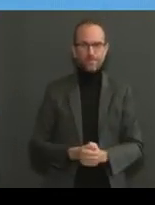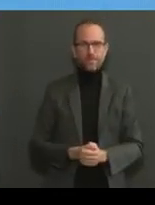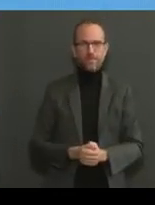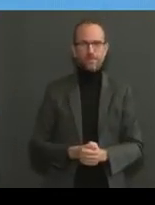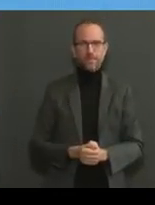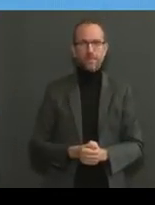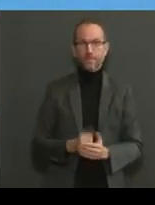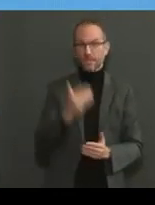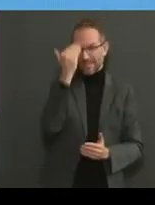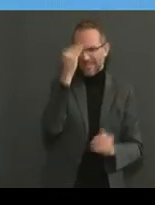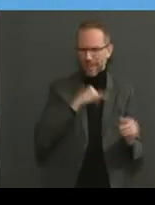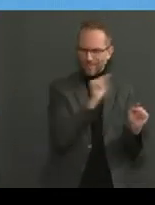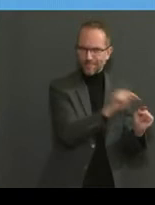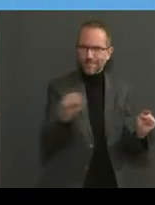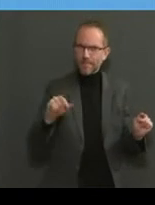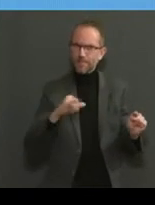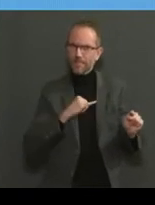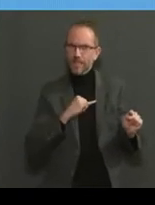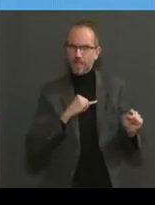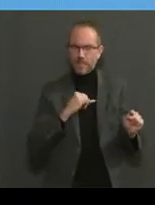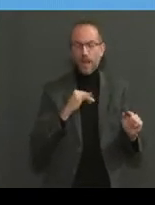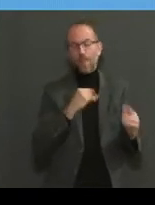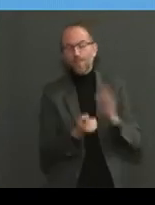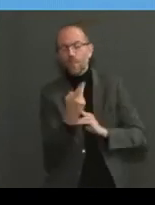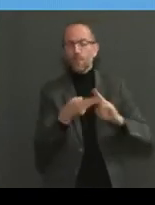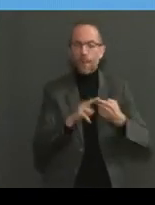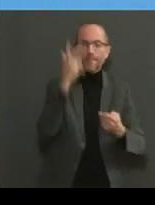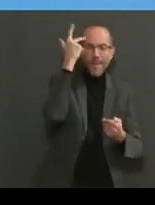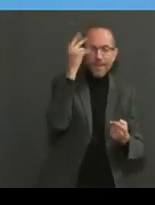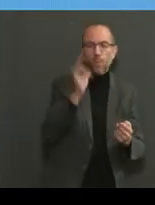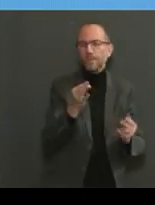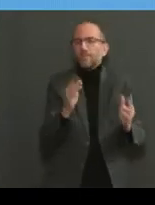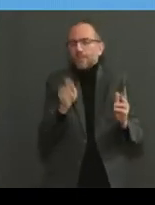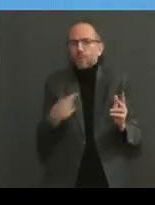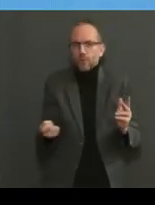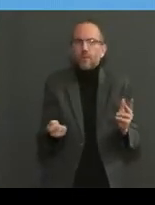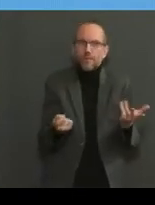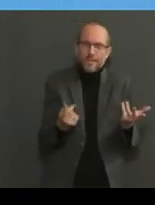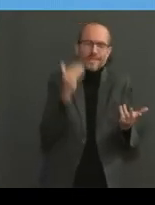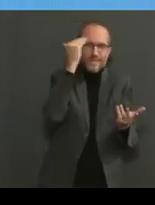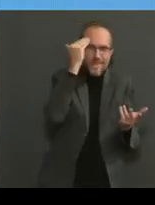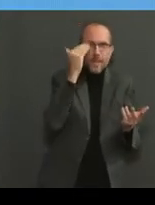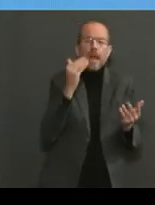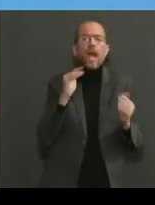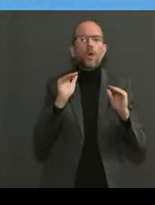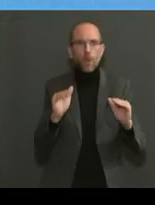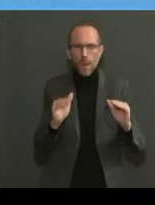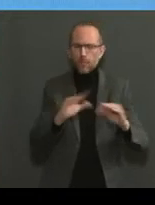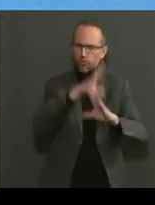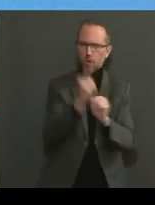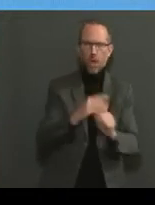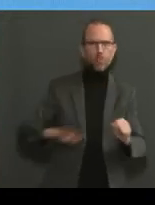techniques peuvent parfois empêcher le téléchargement de l'application, mais cependant, la majorité des téléphones